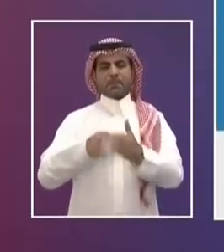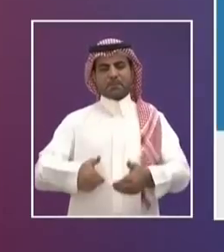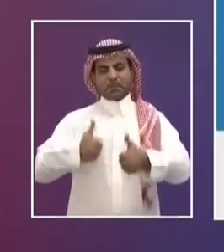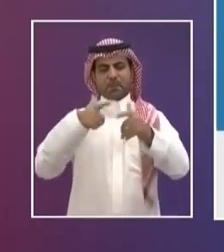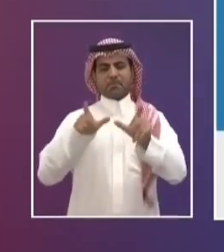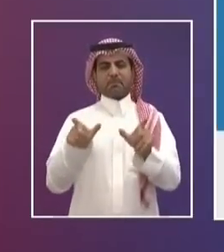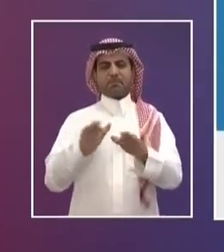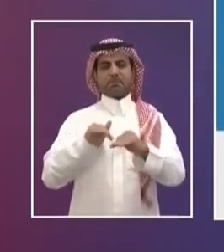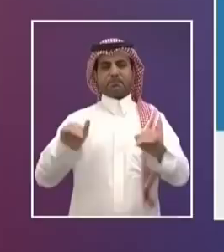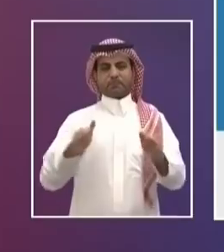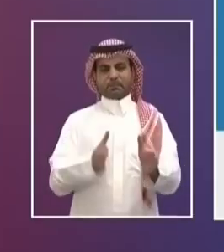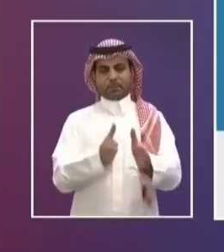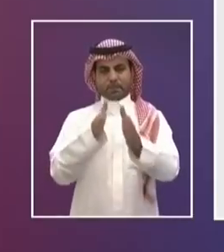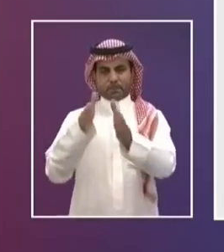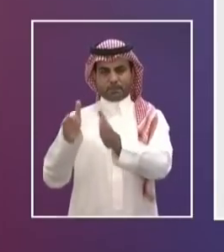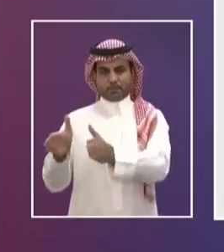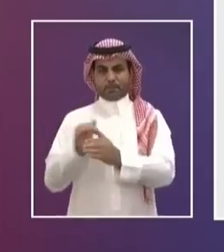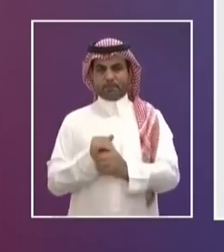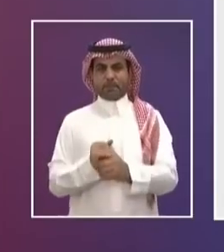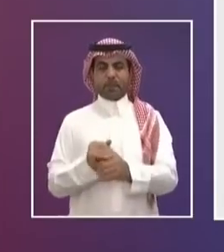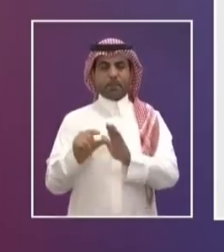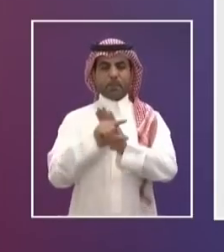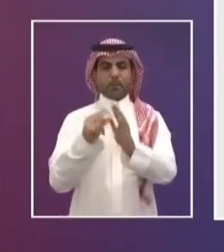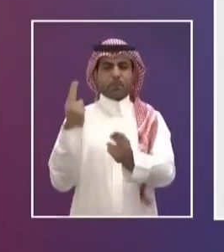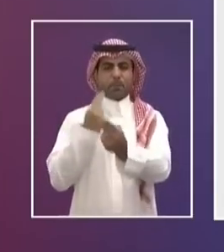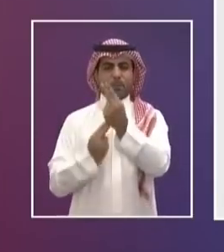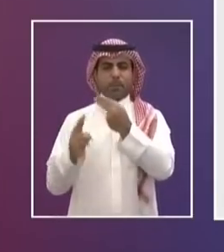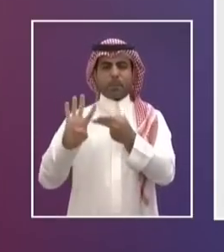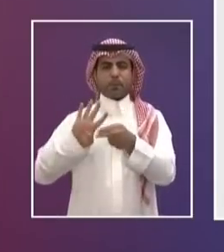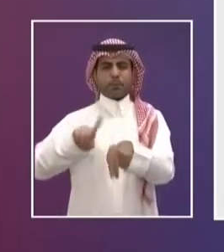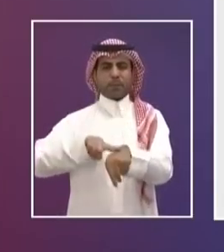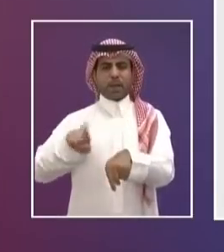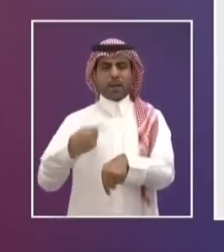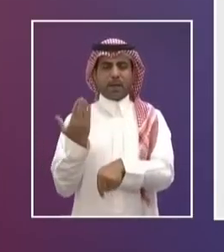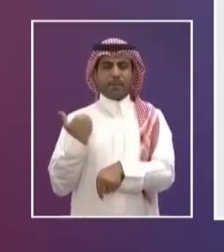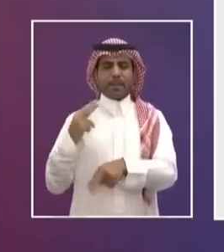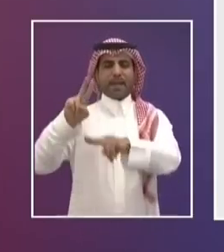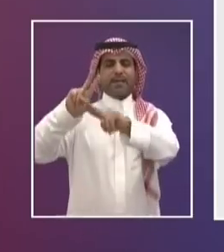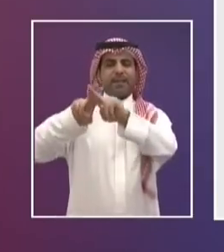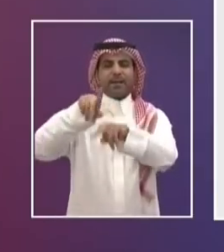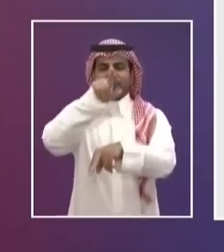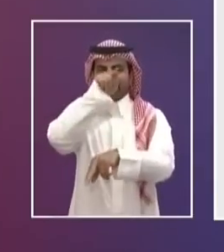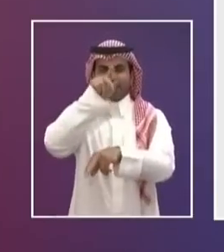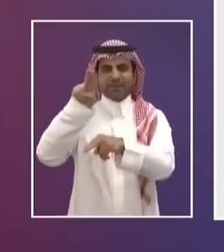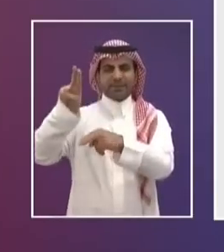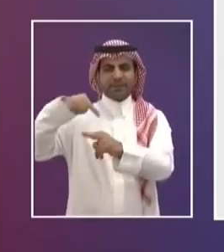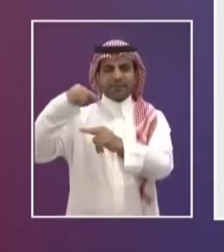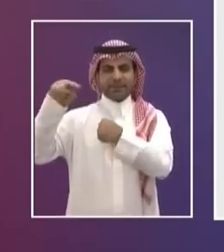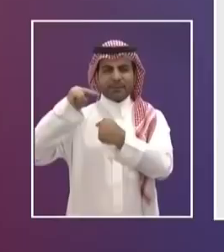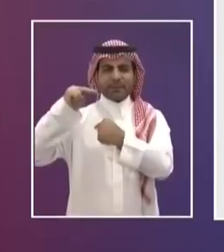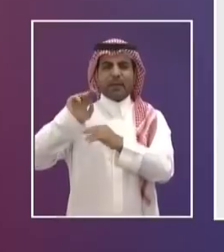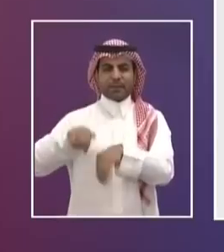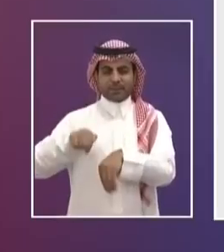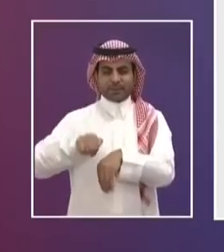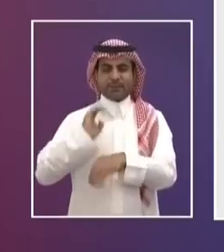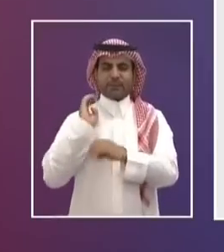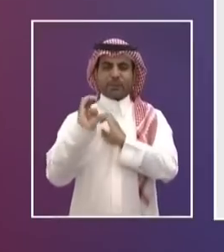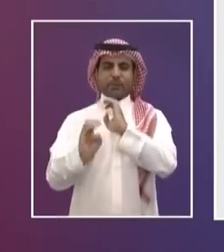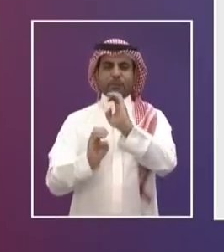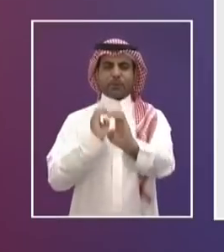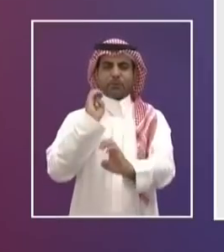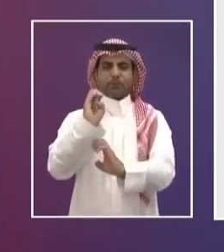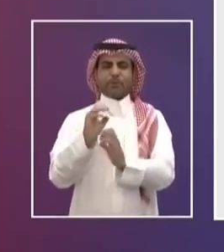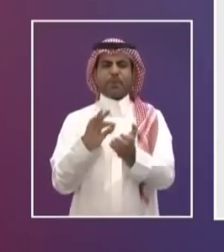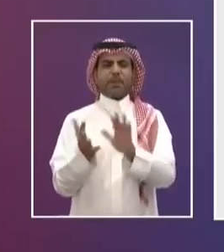دائما. فيما يتعلق بالأسئلة التي تم استقبالها على هاشتاغ شارك في المؤتمر الصحفي، من التساؤلات ما